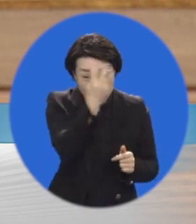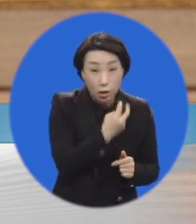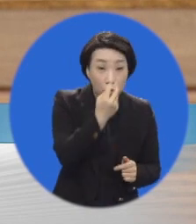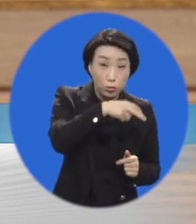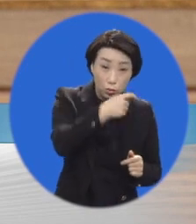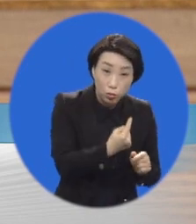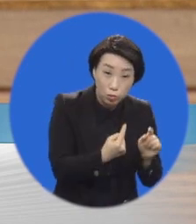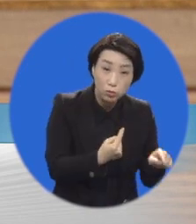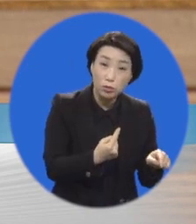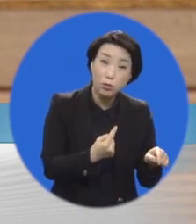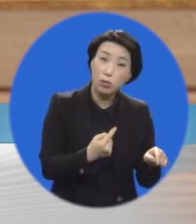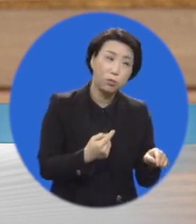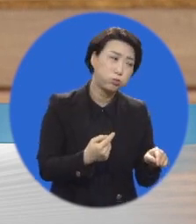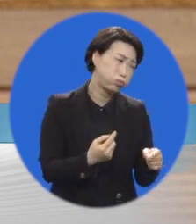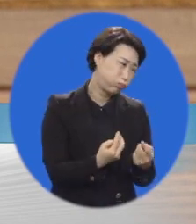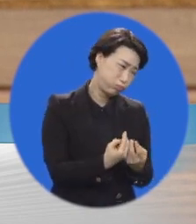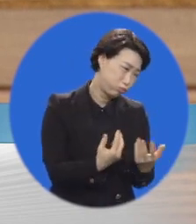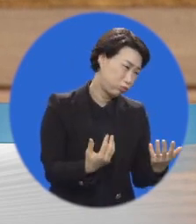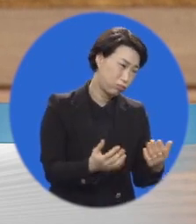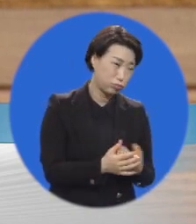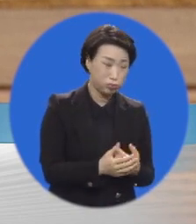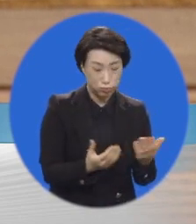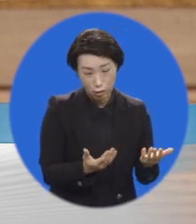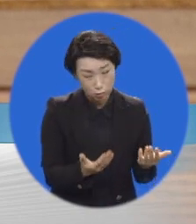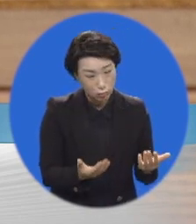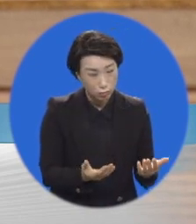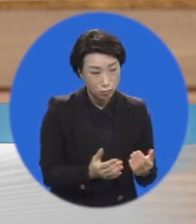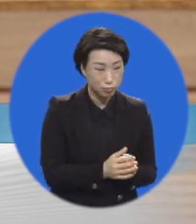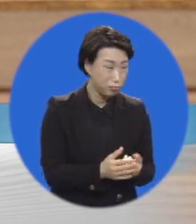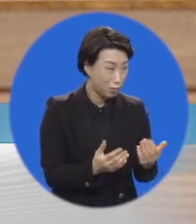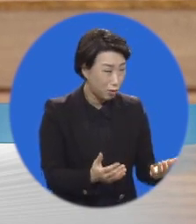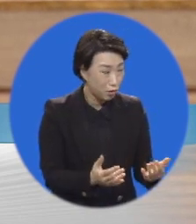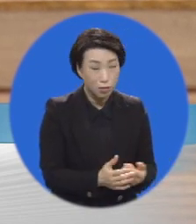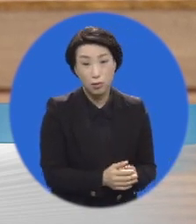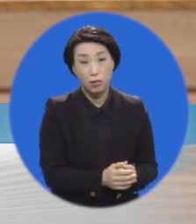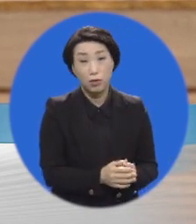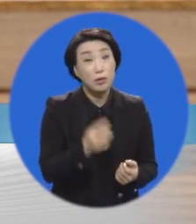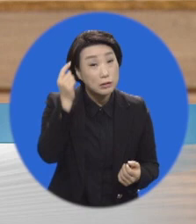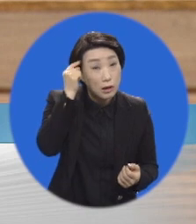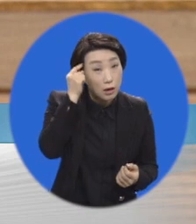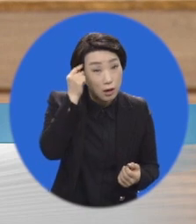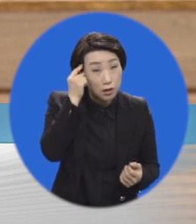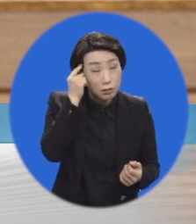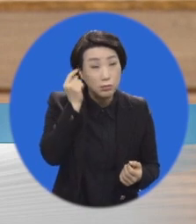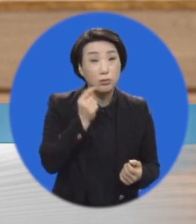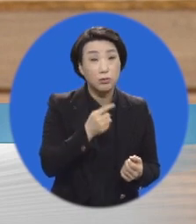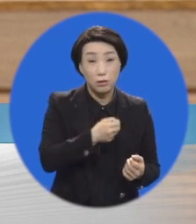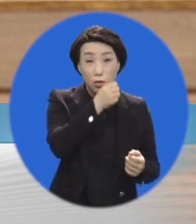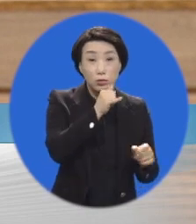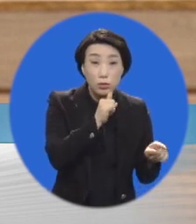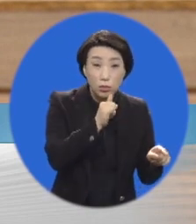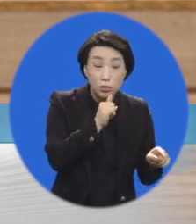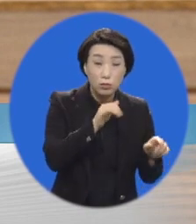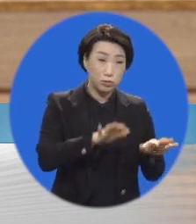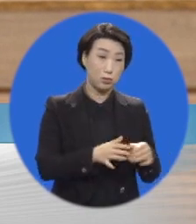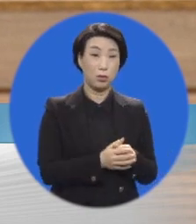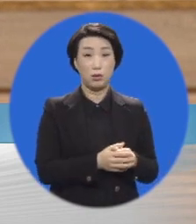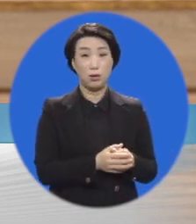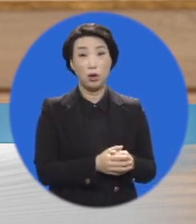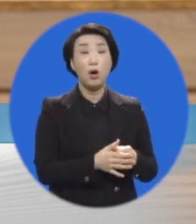찾아봐도 이래서 그렇다 저래서 그렇다 합리적인 대답을 얻어낸다 할지라도